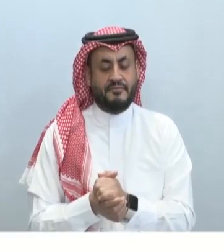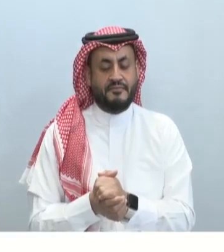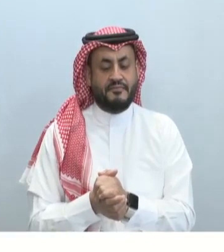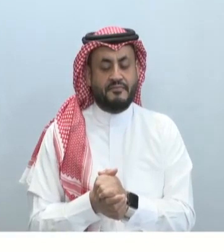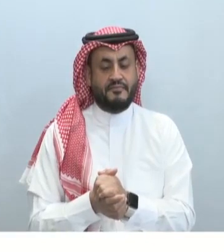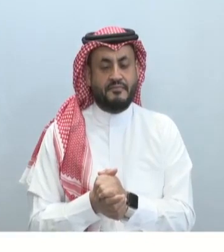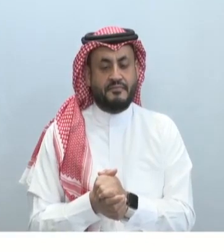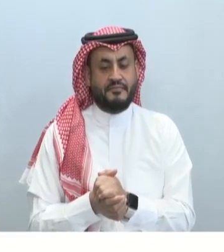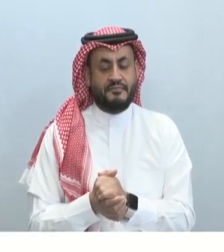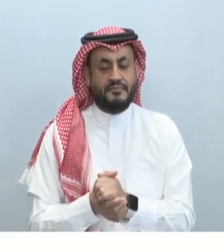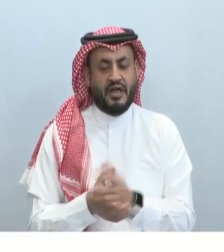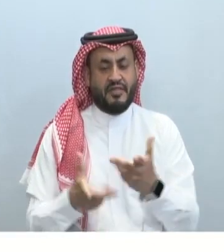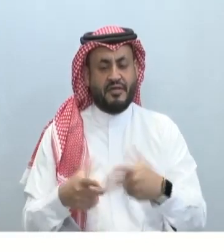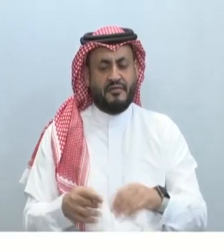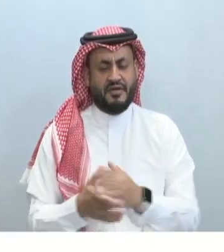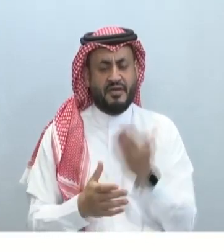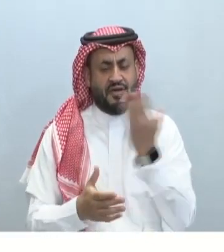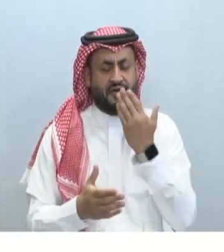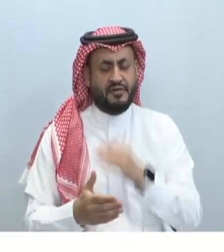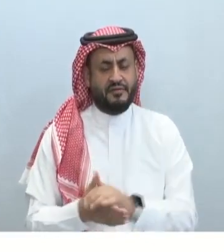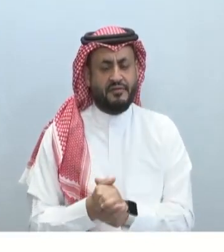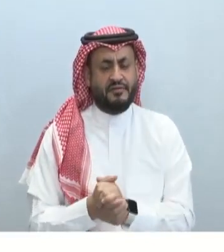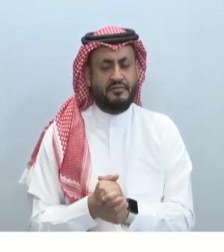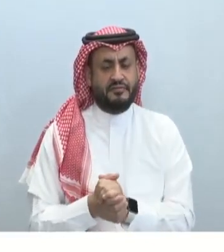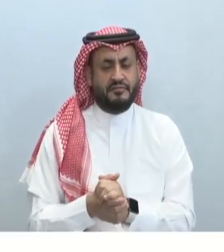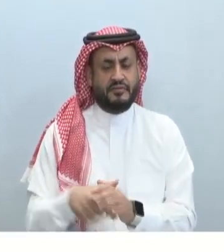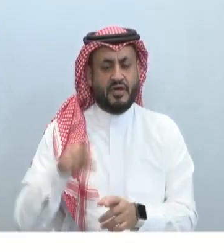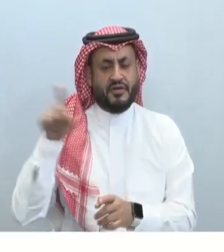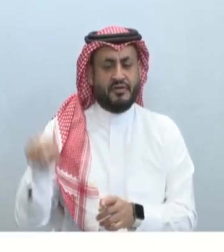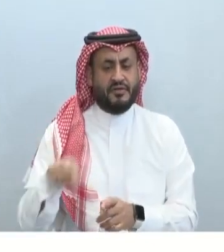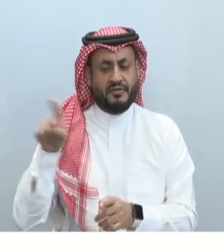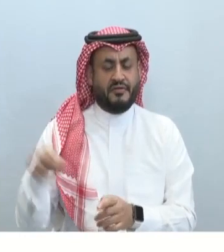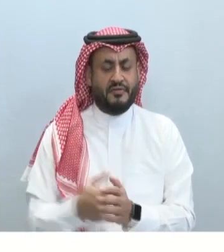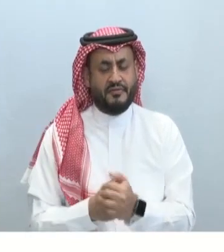وبه نختم درسنا لهذا اليوم من يقرا السؤال